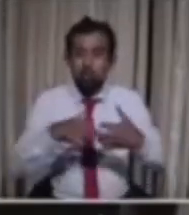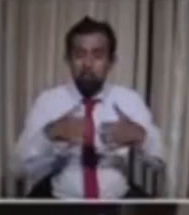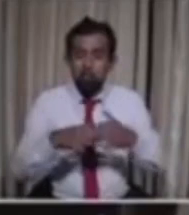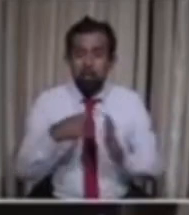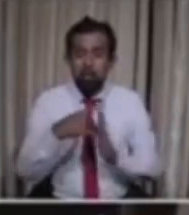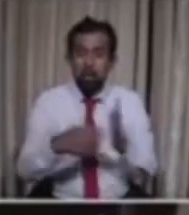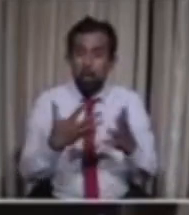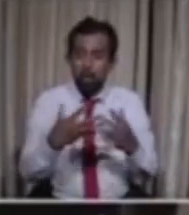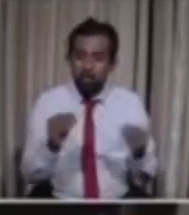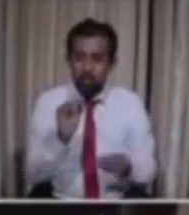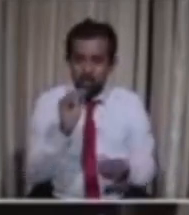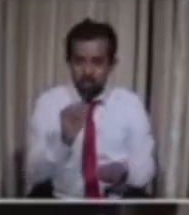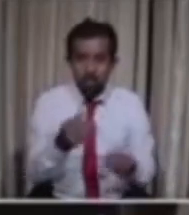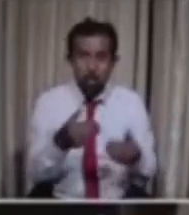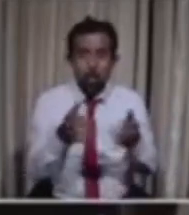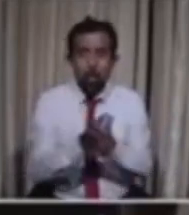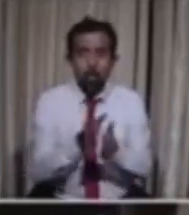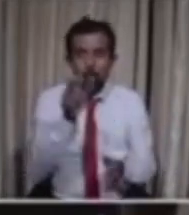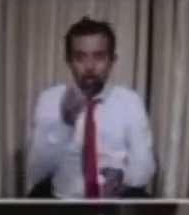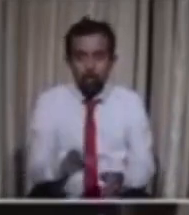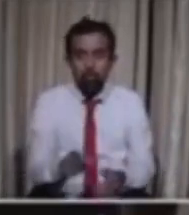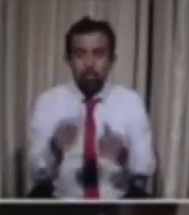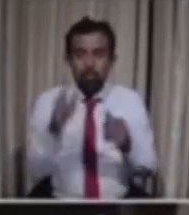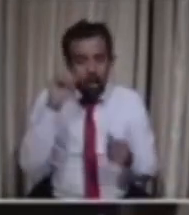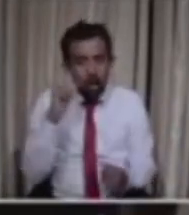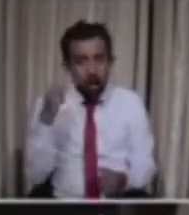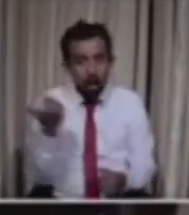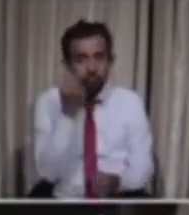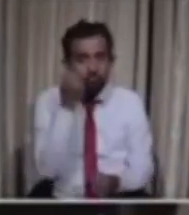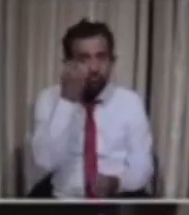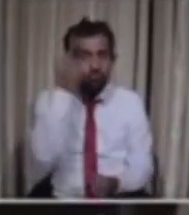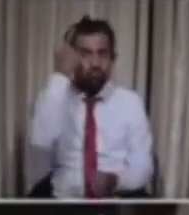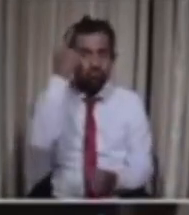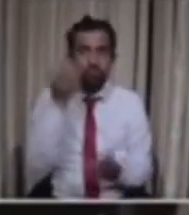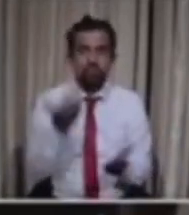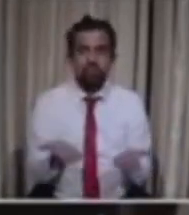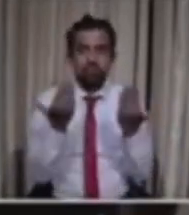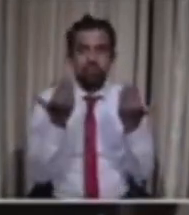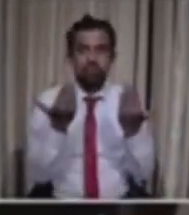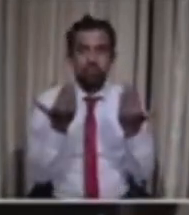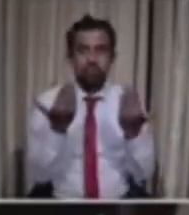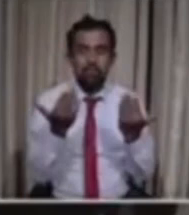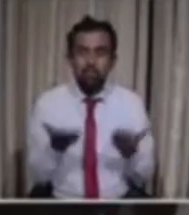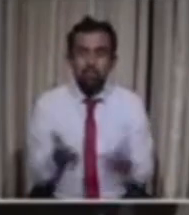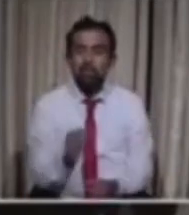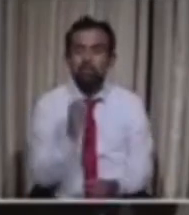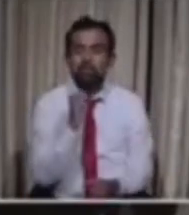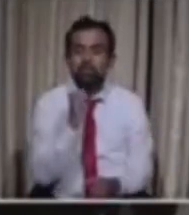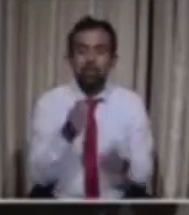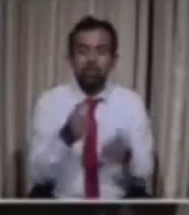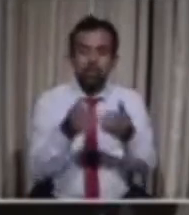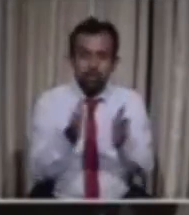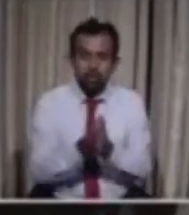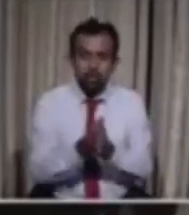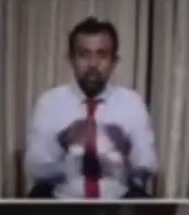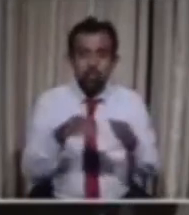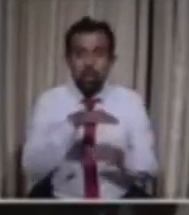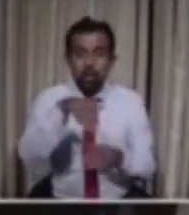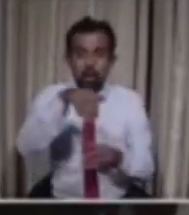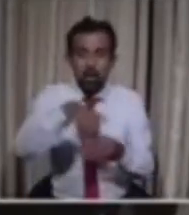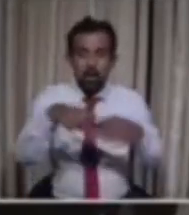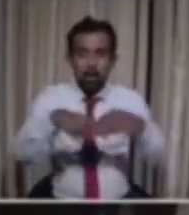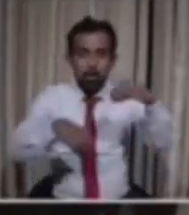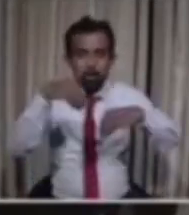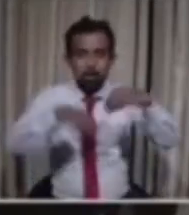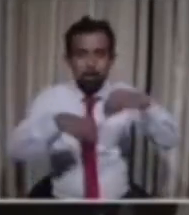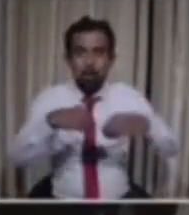நீங்கள் ஆக்கப்பூர்வமாக சிந்தியுங்கள். அதற்காக முதலில் நீங்கள் செய்ய வேண்டியது உங்களுடைய தேசத்திலே ஒரு தேர்தலை நடத்துங்கள். ஒரு புதிய அரசாங்கத்தை நீங்கள் இங்கே